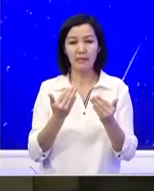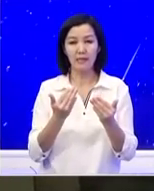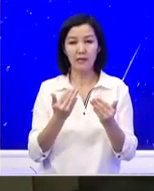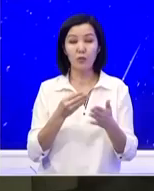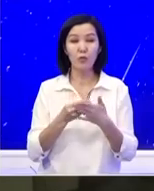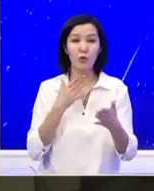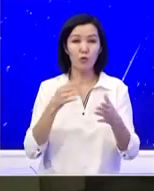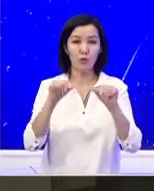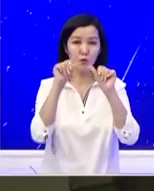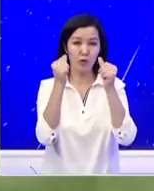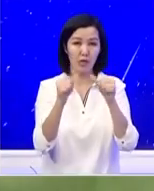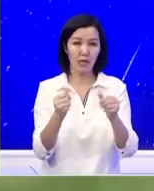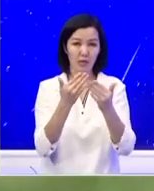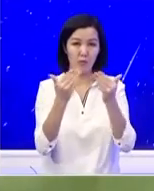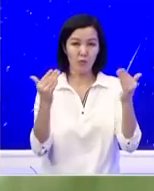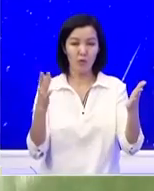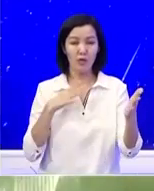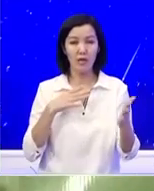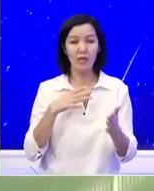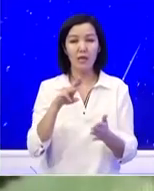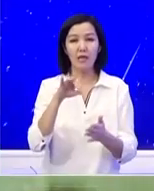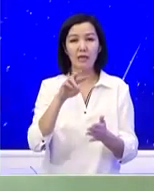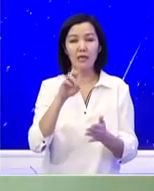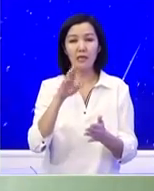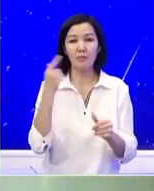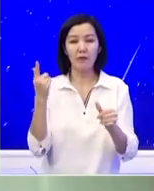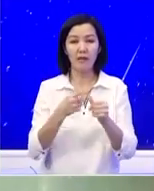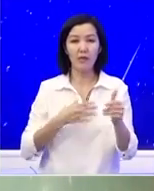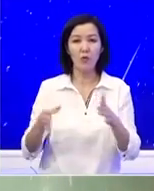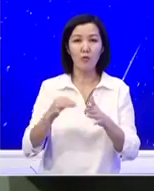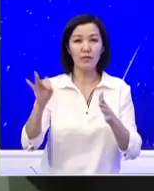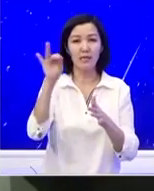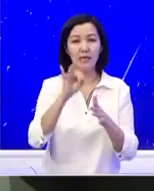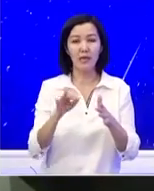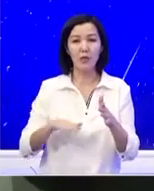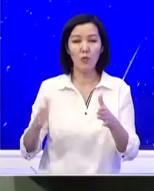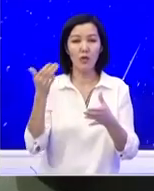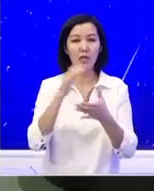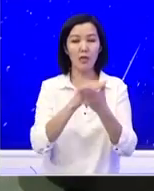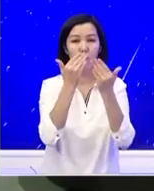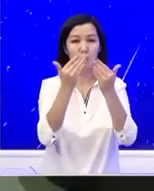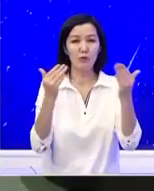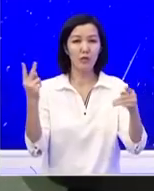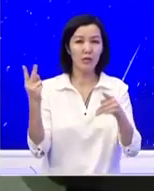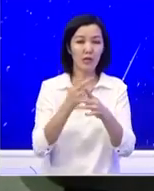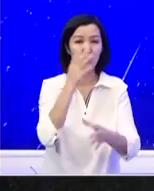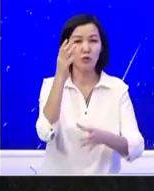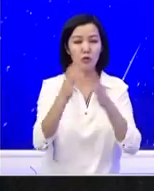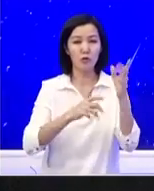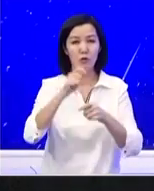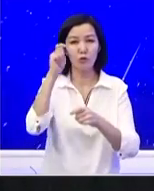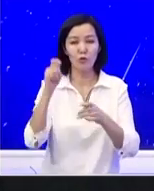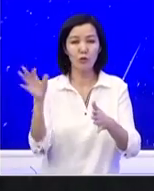құнды жәдігерлердің бірі болып табылады. Бұл Мұхамеджан Тынышбаев атындағы облыстық тарихи өлкетану музейіндегі екінші дүниежүзілік